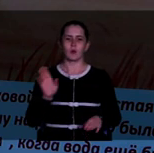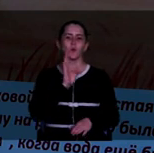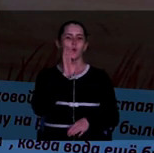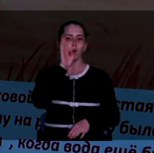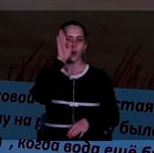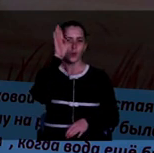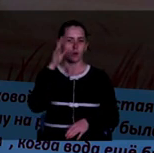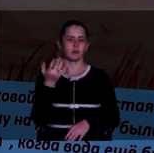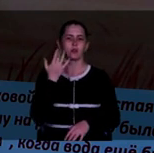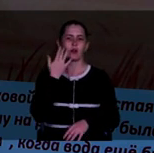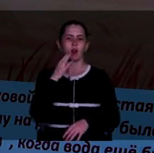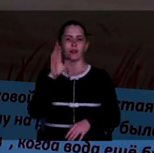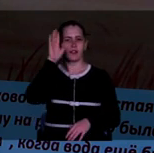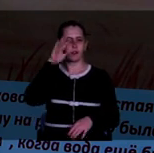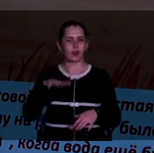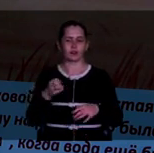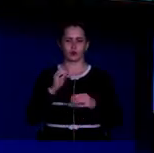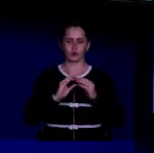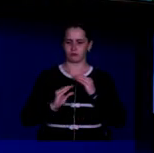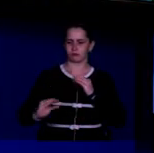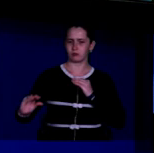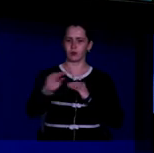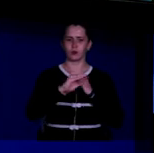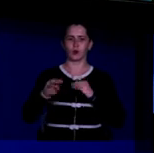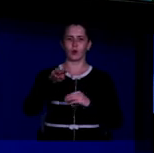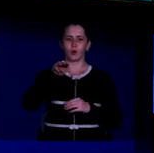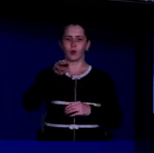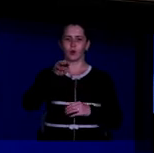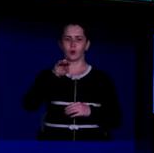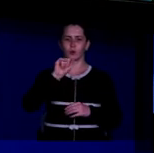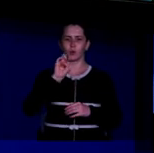вода еще была покрыта густым туманом.